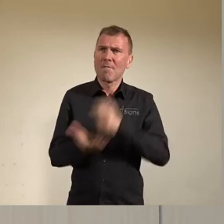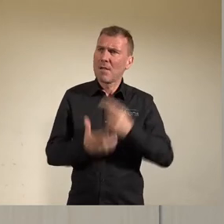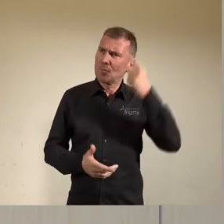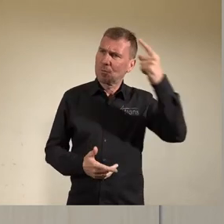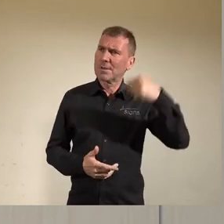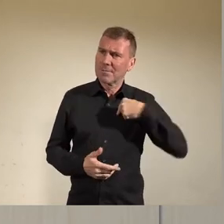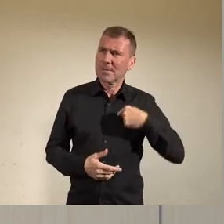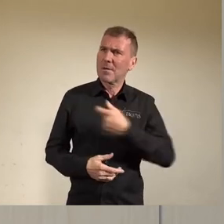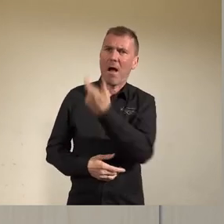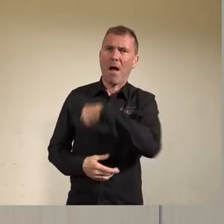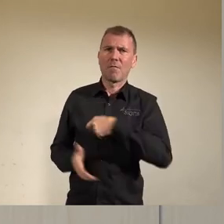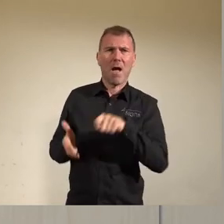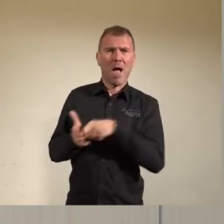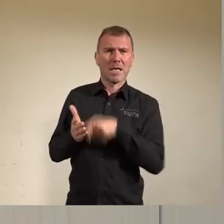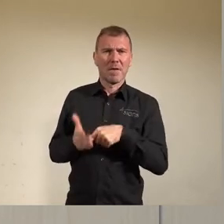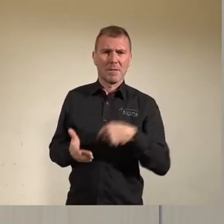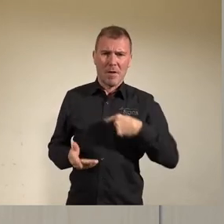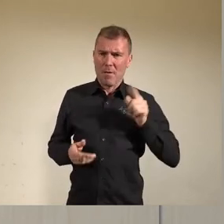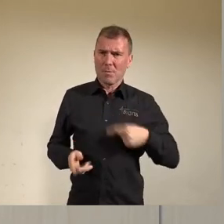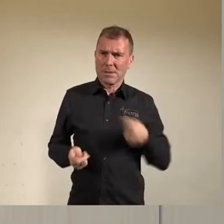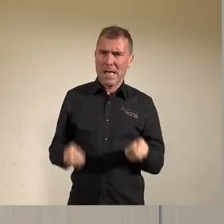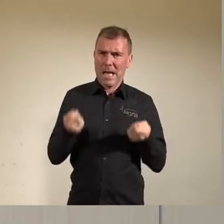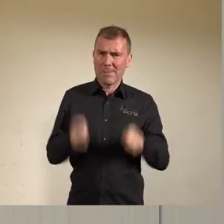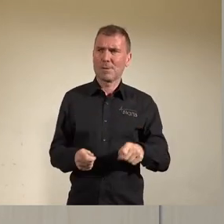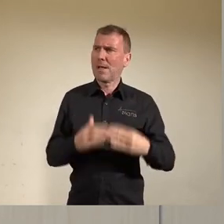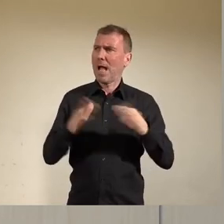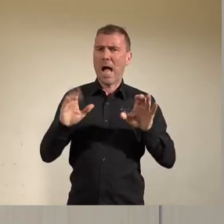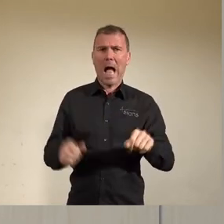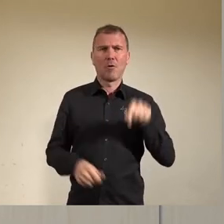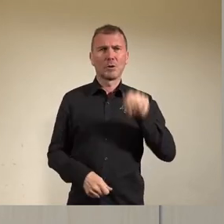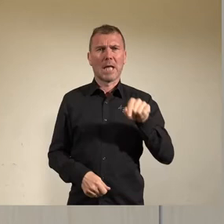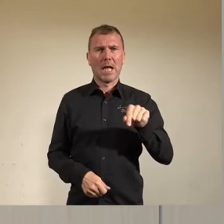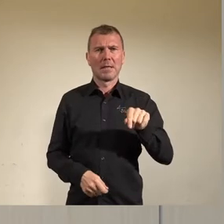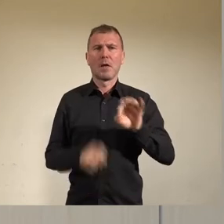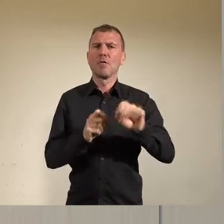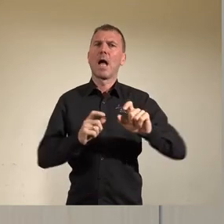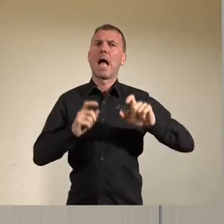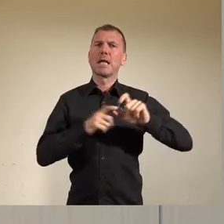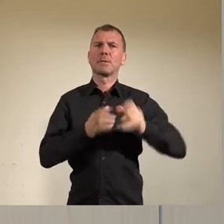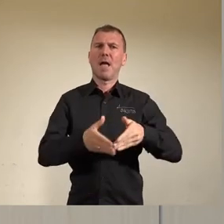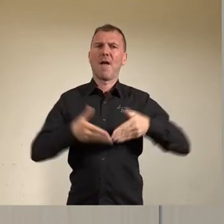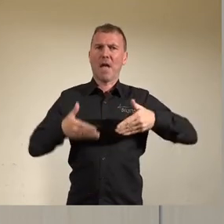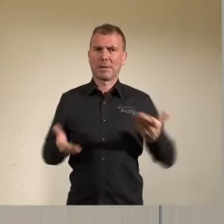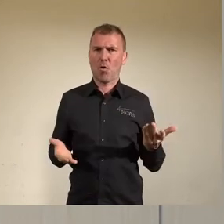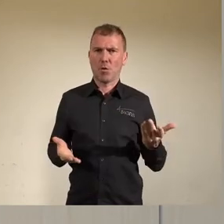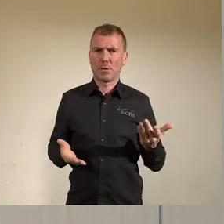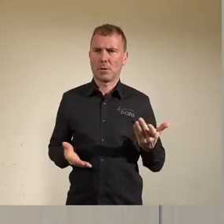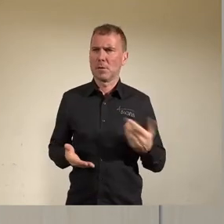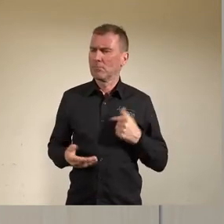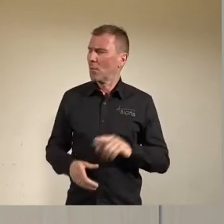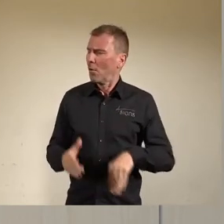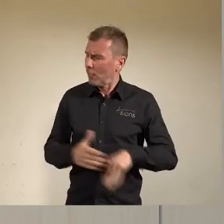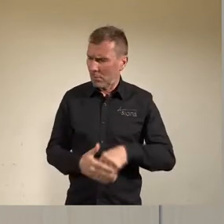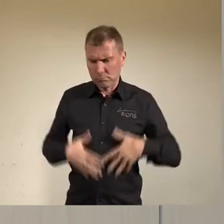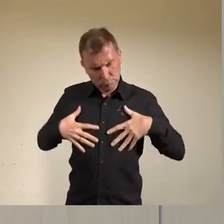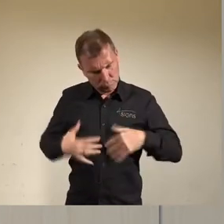wurden. Wir beschließen heute hier gemeinsam einen Haushalt. Und für die SPD-Fraktion kann ich sagen, aus voller